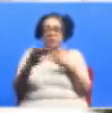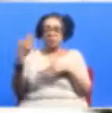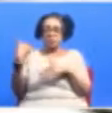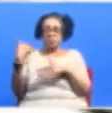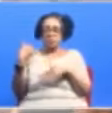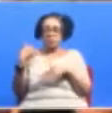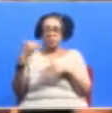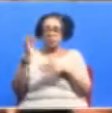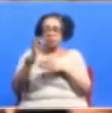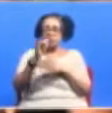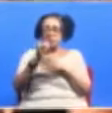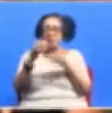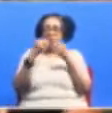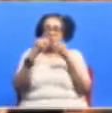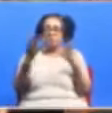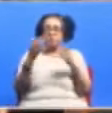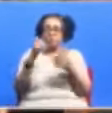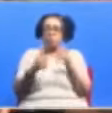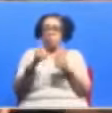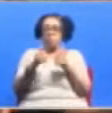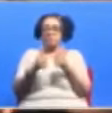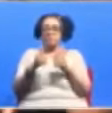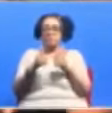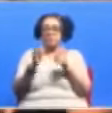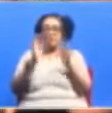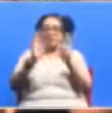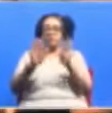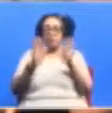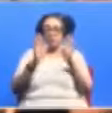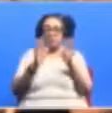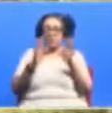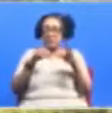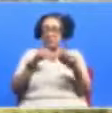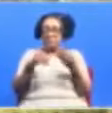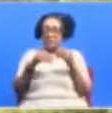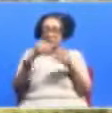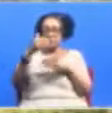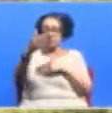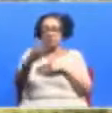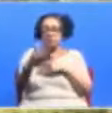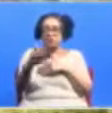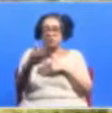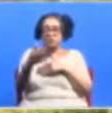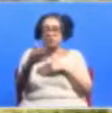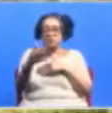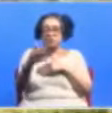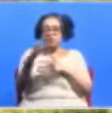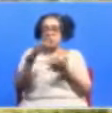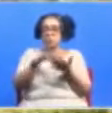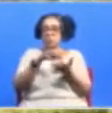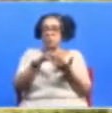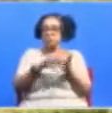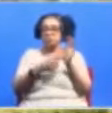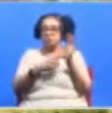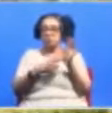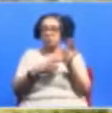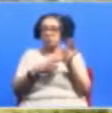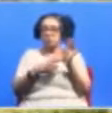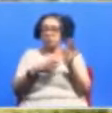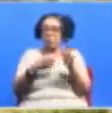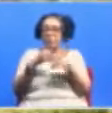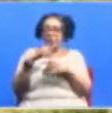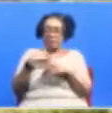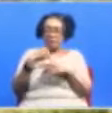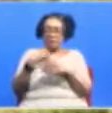ago. They hope the information will help families avoid the disabilities in future. Kwa hivyo hii ni hali ambayo inaonyesha bado ni